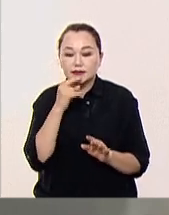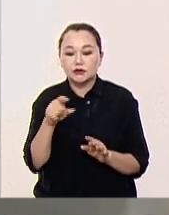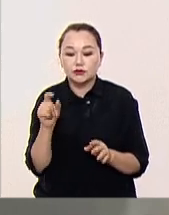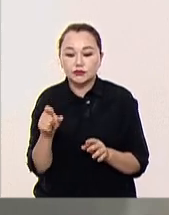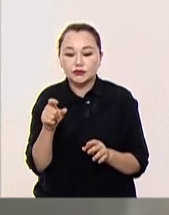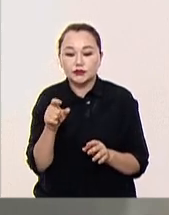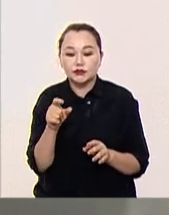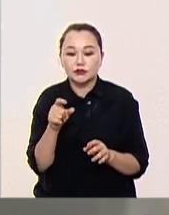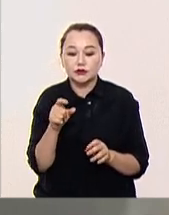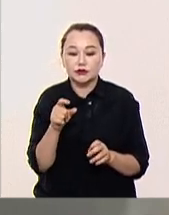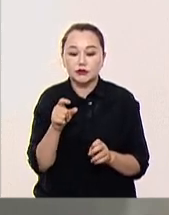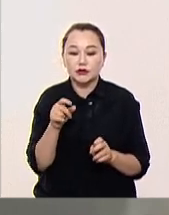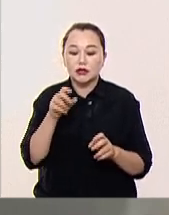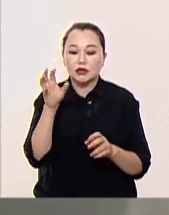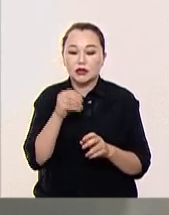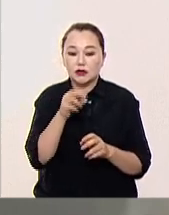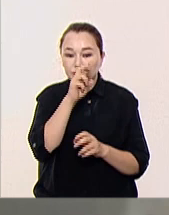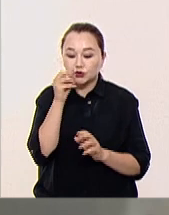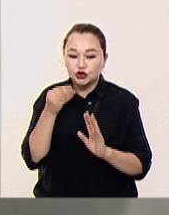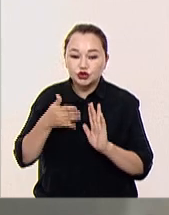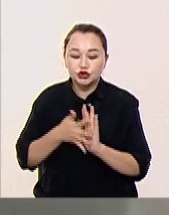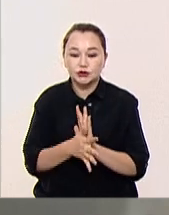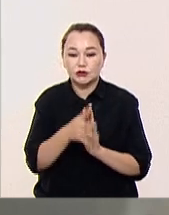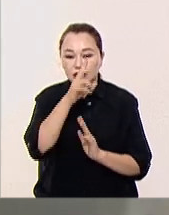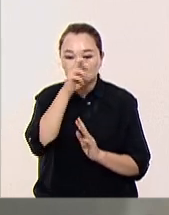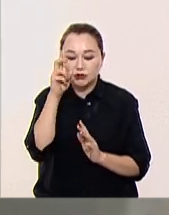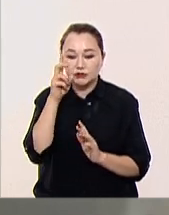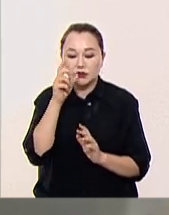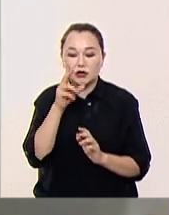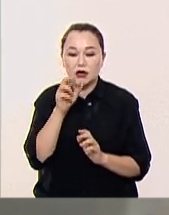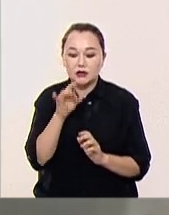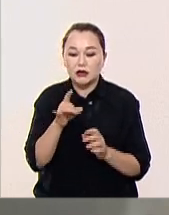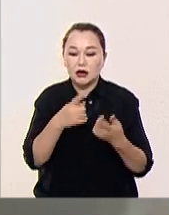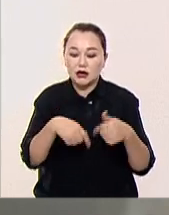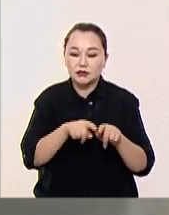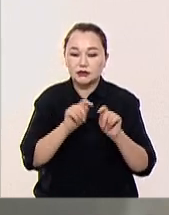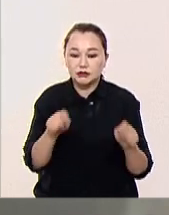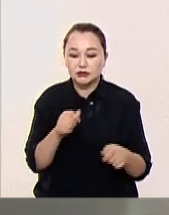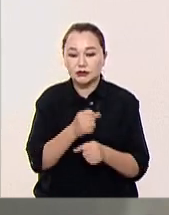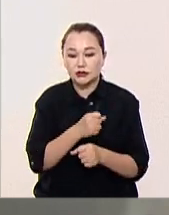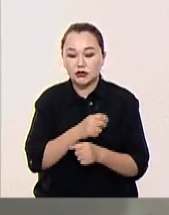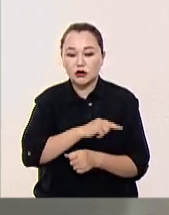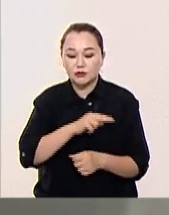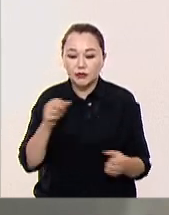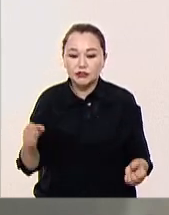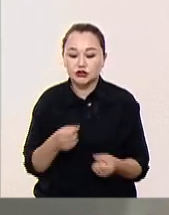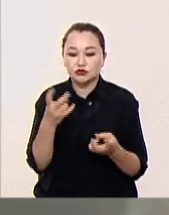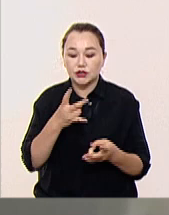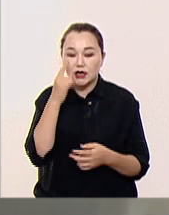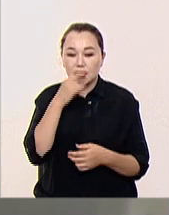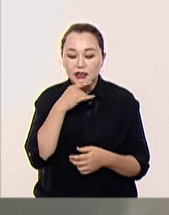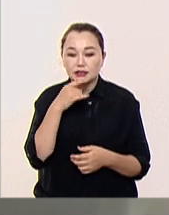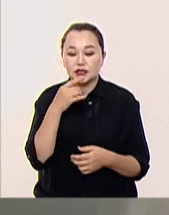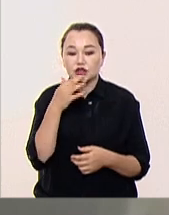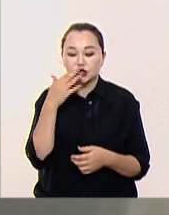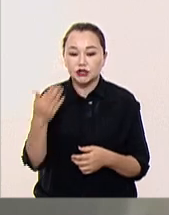Қазақстанның осы бюджеттен шығын жасап отырып, мемлекет кадрлар ұйымдастырып отырып жасаған жұмысты қолдау керек. Қазақстан шетелден